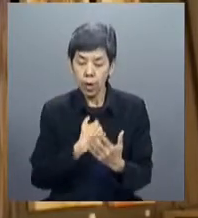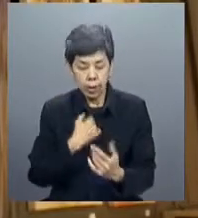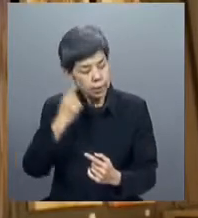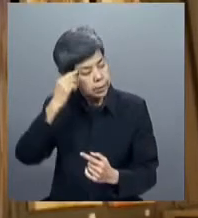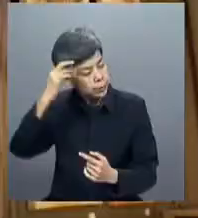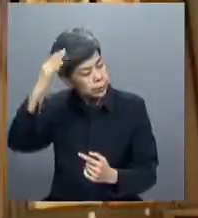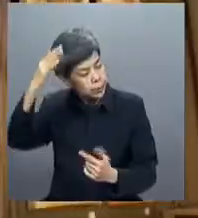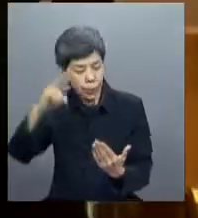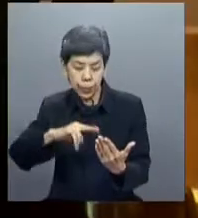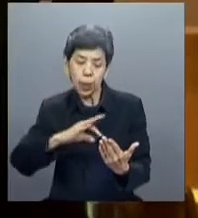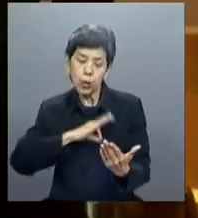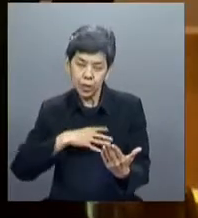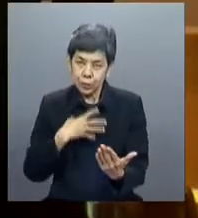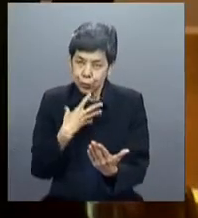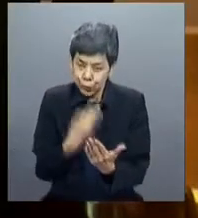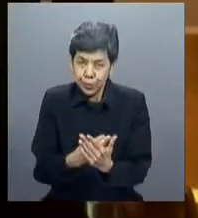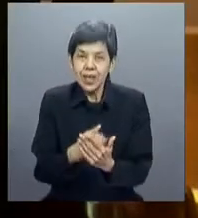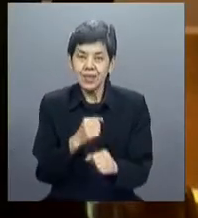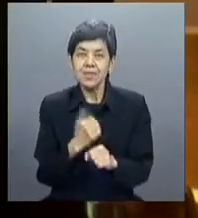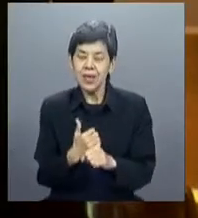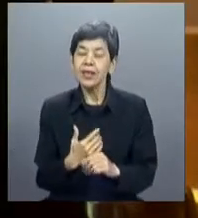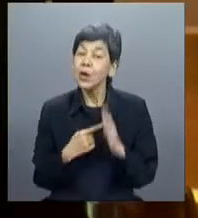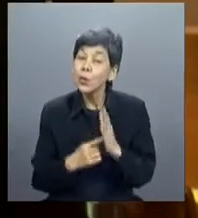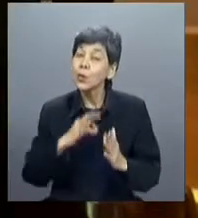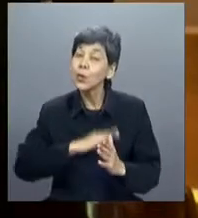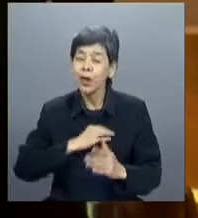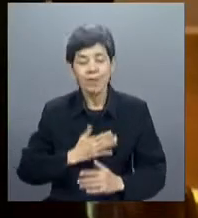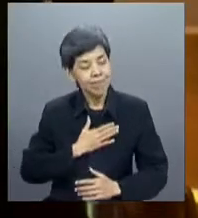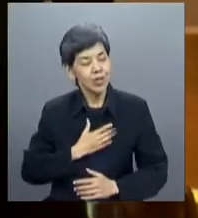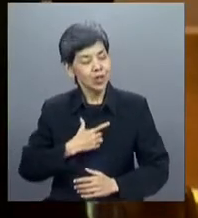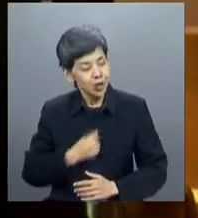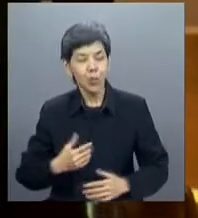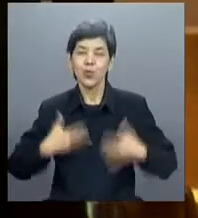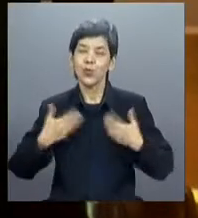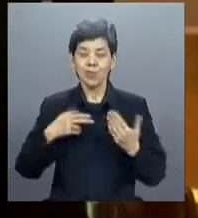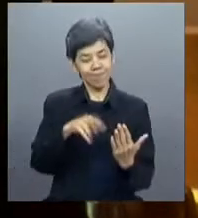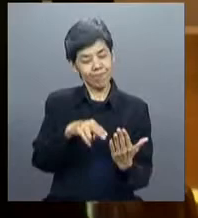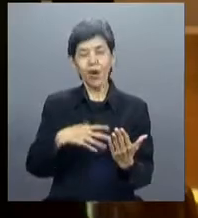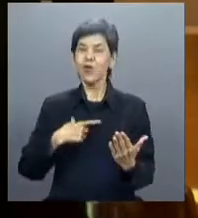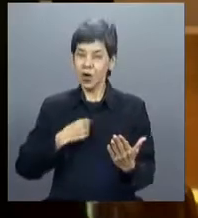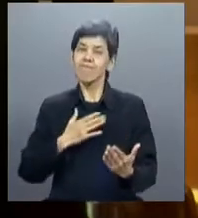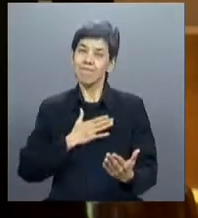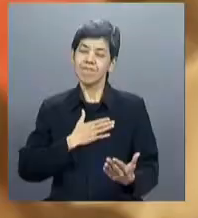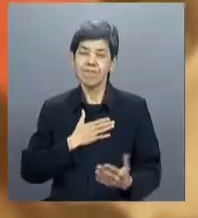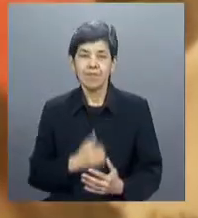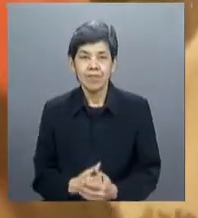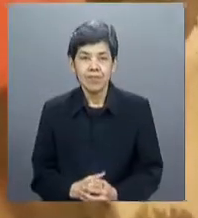าการใส่ความรู้สึกเข้าไปด้วยตรงส่วนนั้นมันรู้สึกชอบแล้วก็สนุกกับการทำแบบนั้นนะ